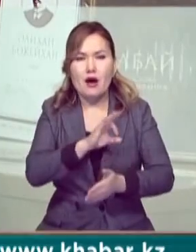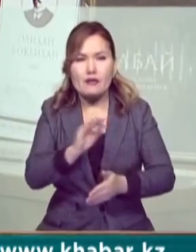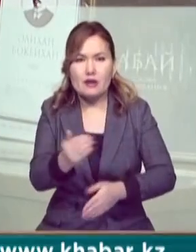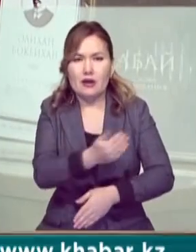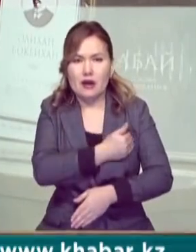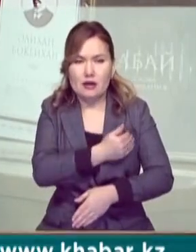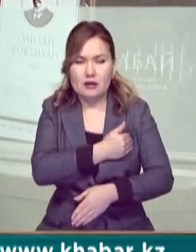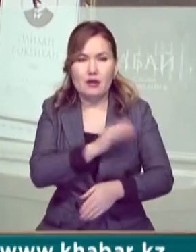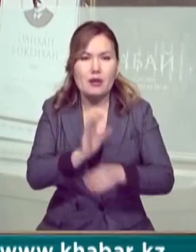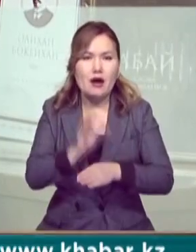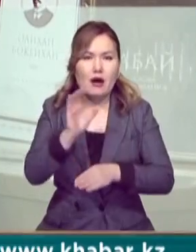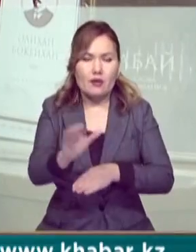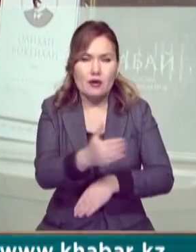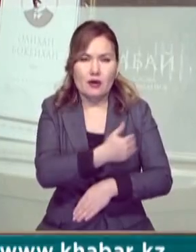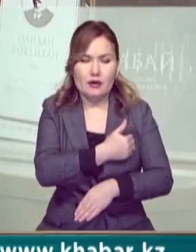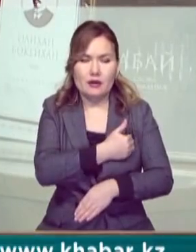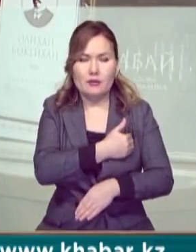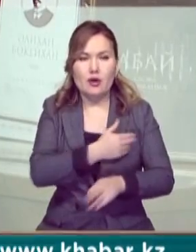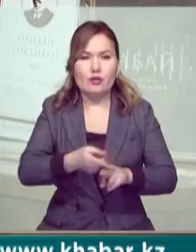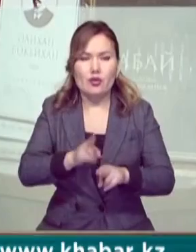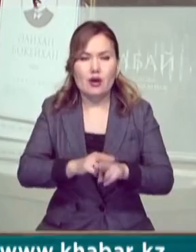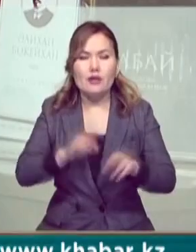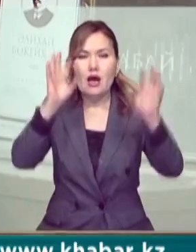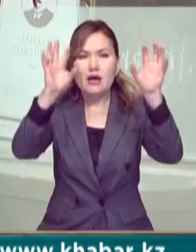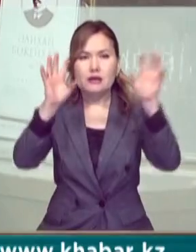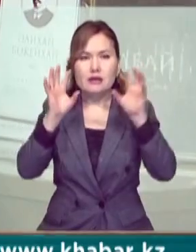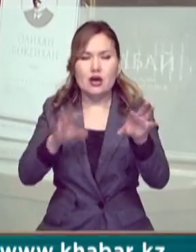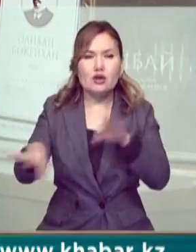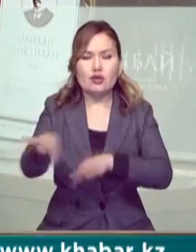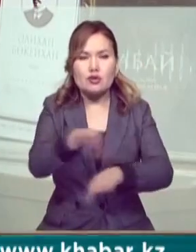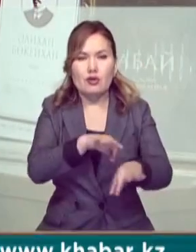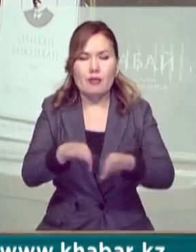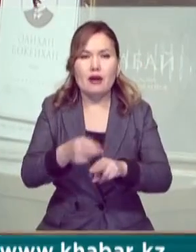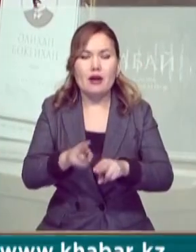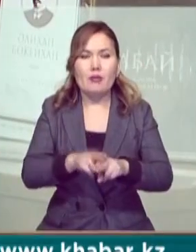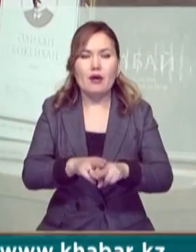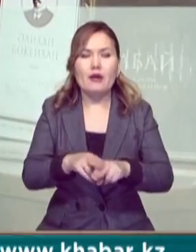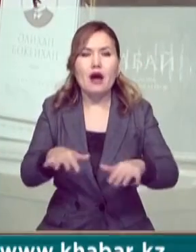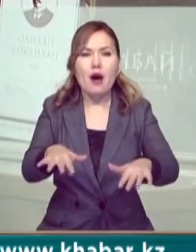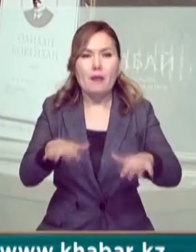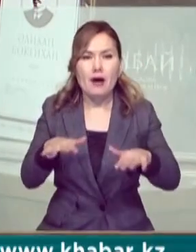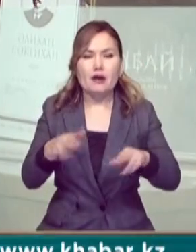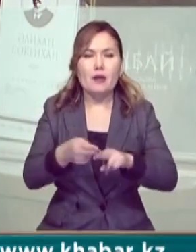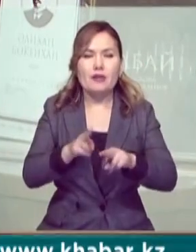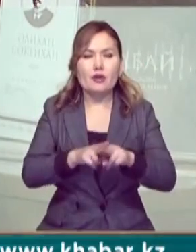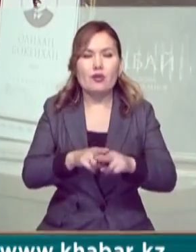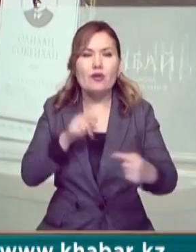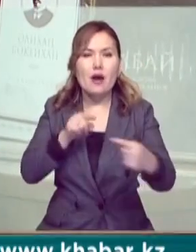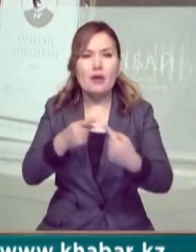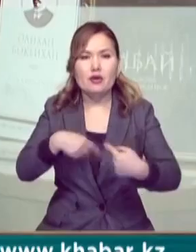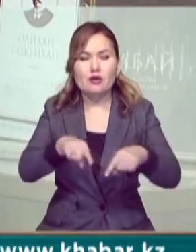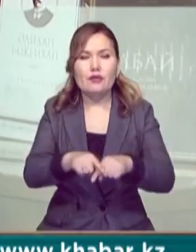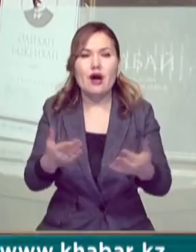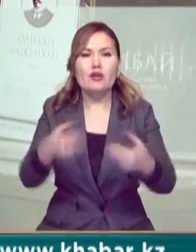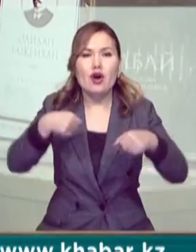біз жібереміз. Сол заң жобасында парламенттік оппозиция ұғым деген не? Оның құқықтары